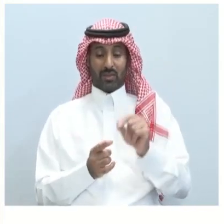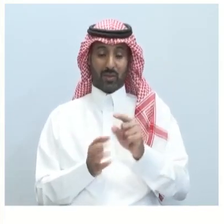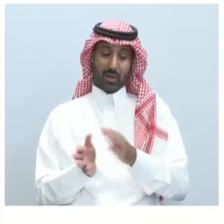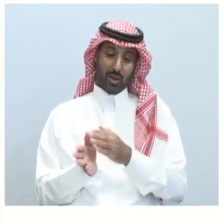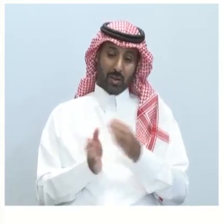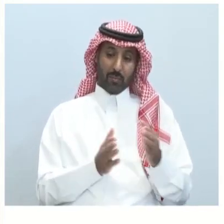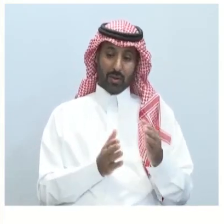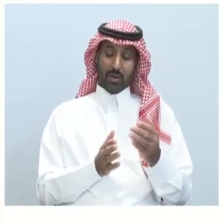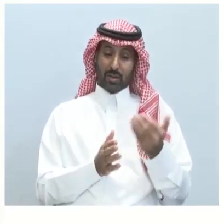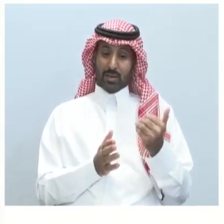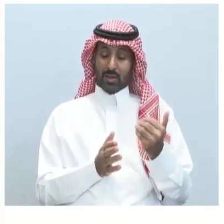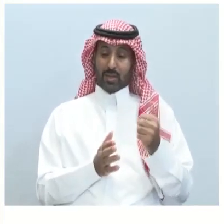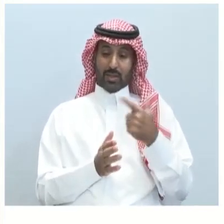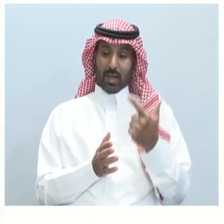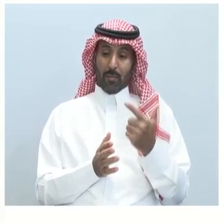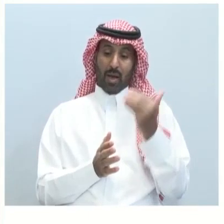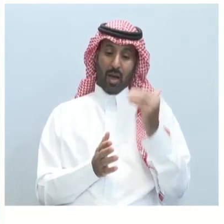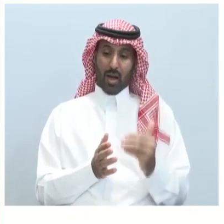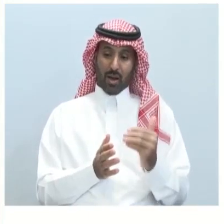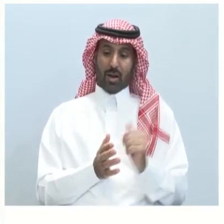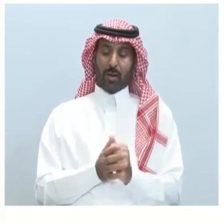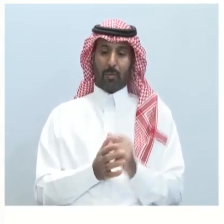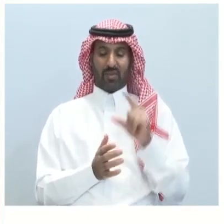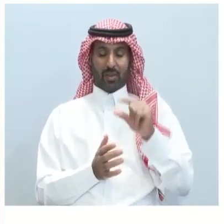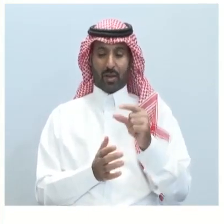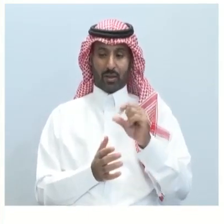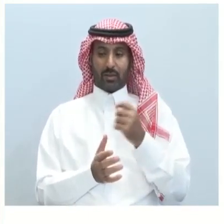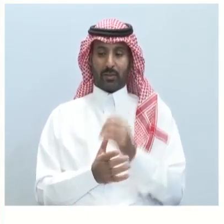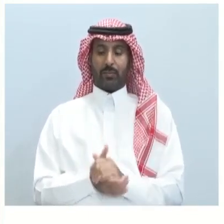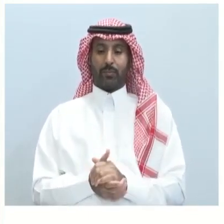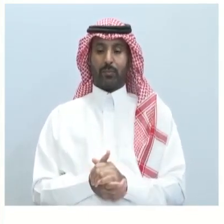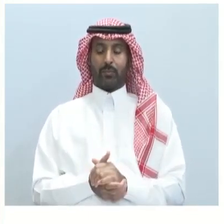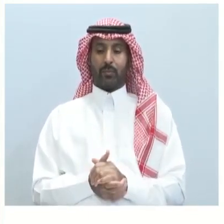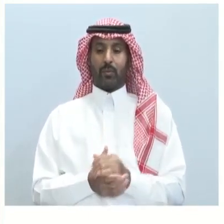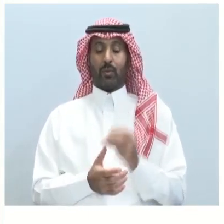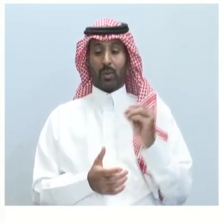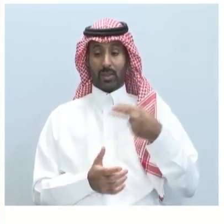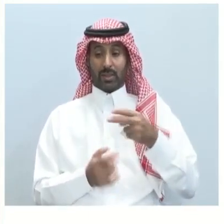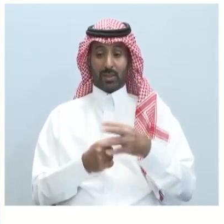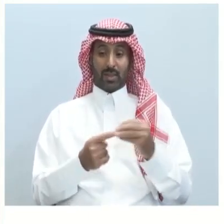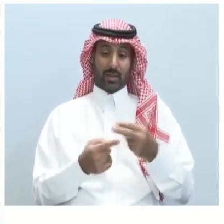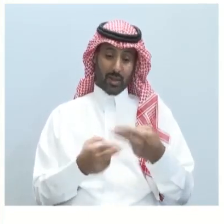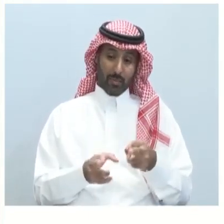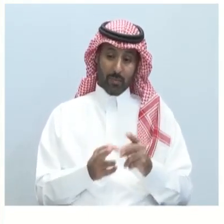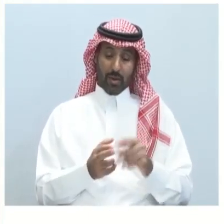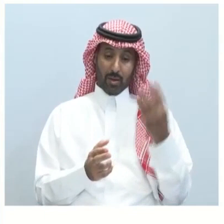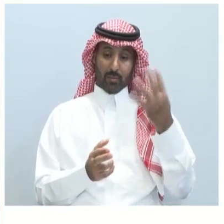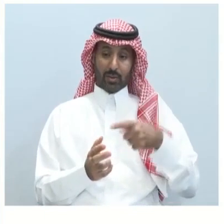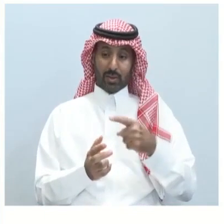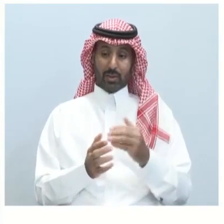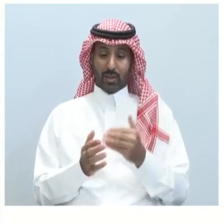السبعه تكون اقل من مين اقل من تركيز ايون الهيدروكسيد اللي هو يبدا من 14 الى قبل